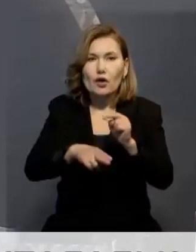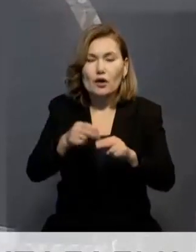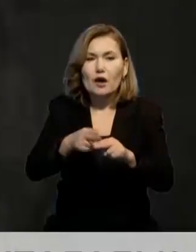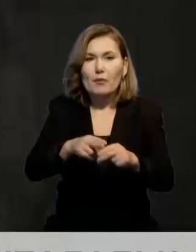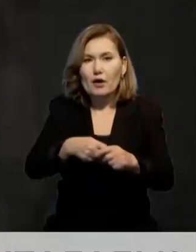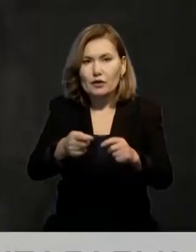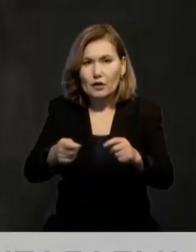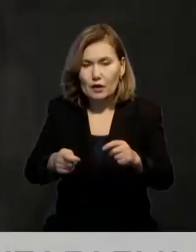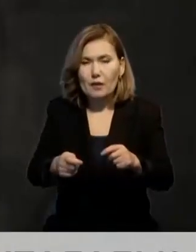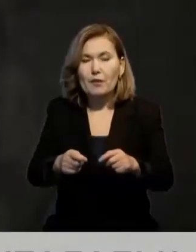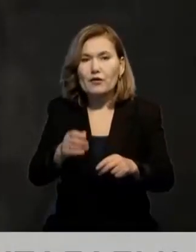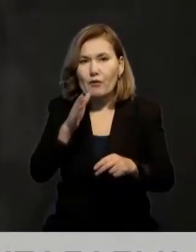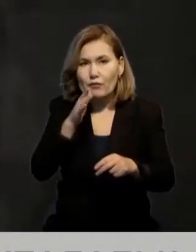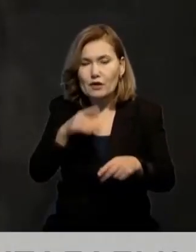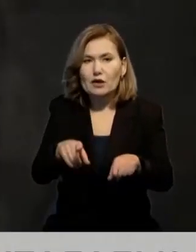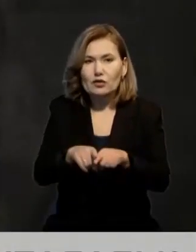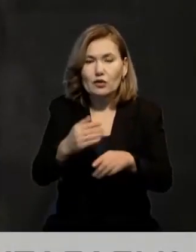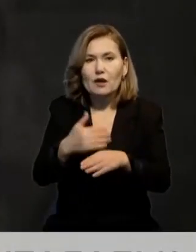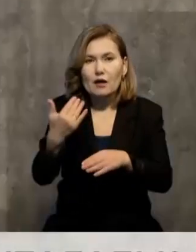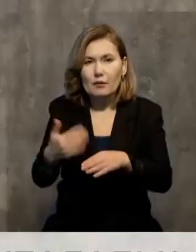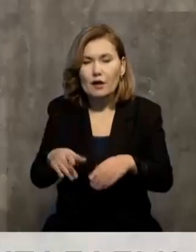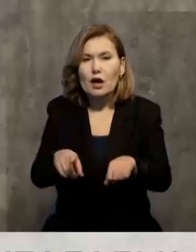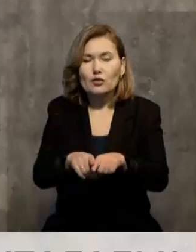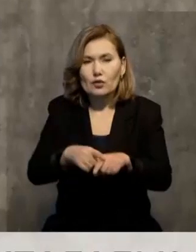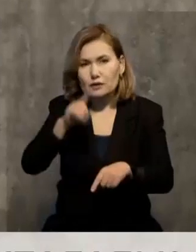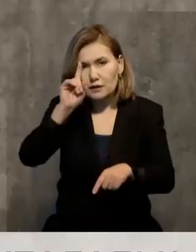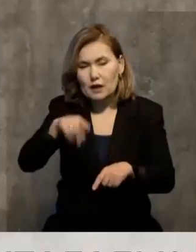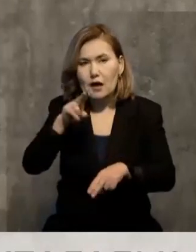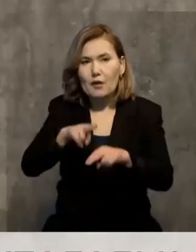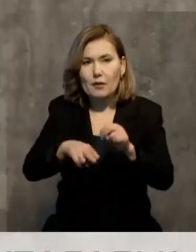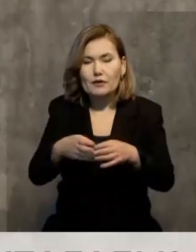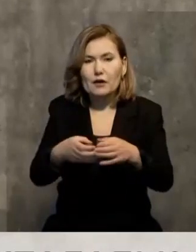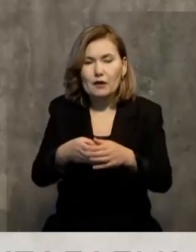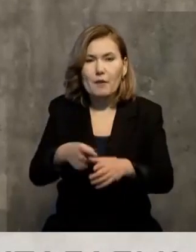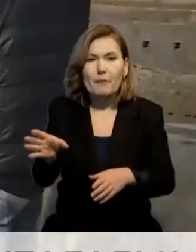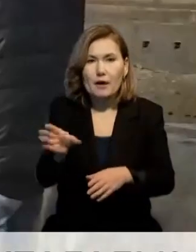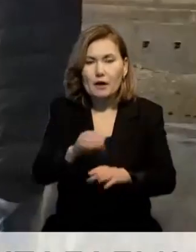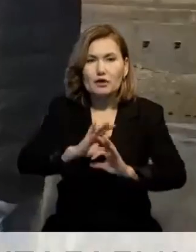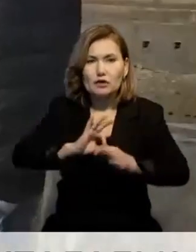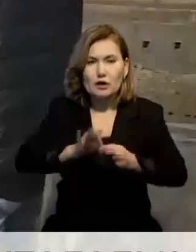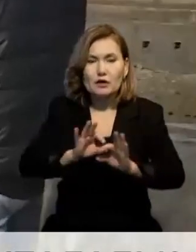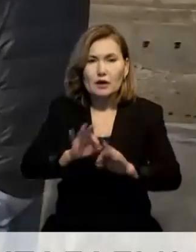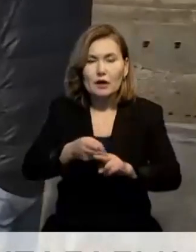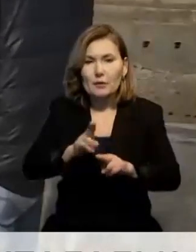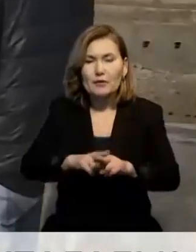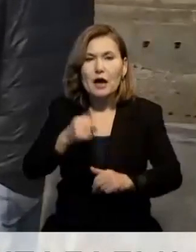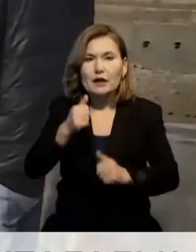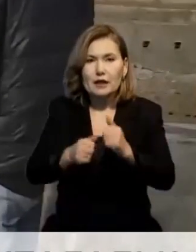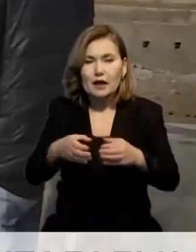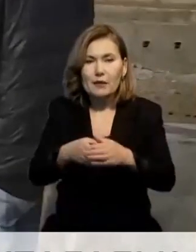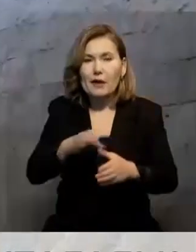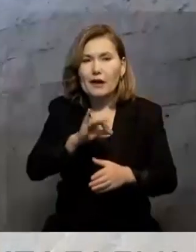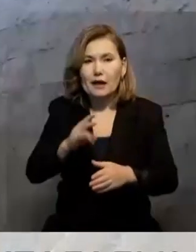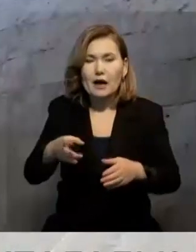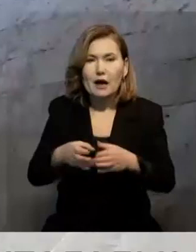мерзімнен кешігіп жатқан жауапты комитет өкілдері де жақсы біледі. Жоба неліктен бітпей жатқанын да түсіндірді. Яғни тендерді ұтып алған ирандық